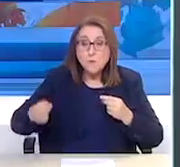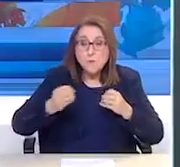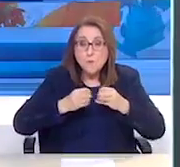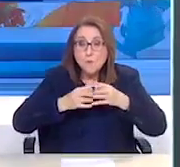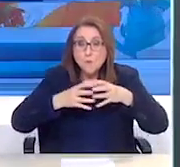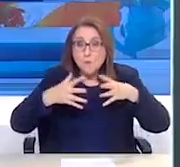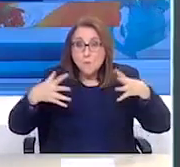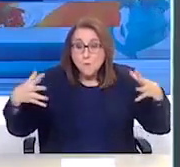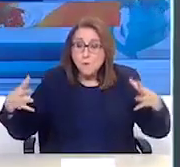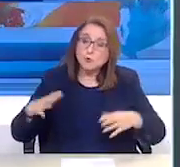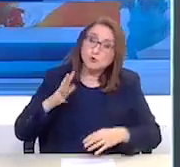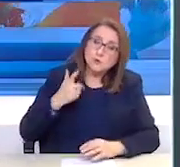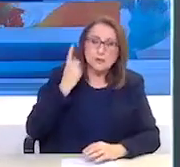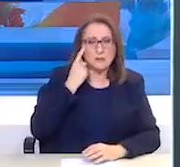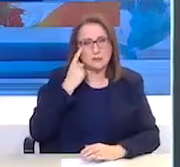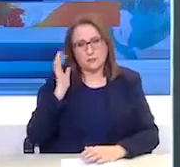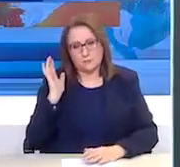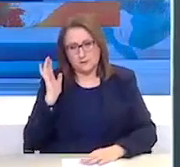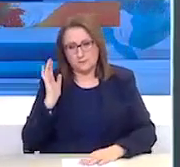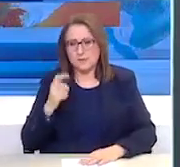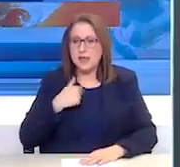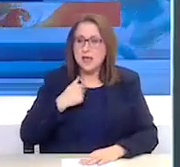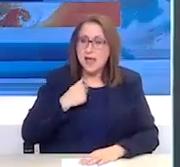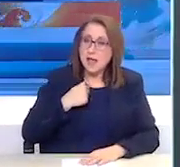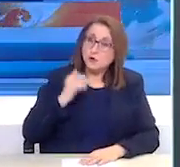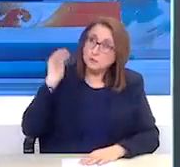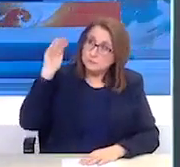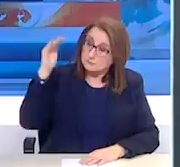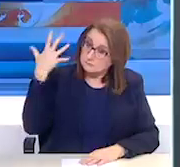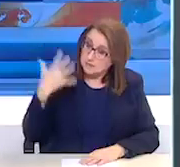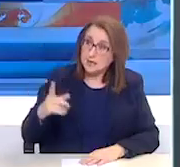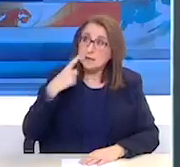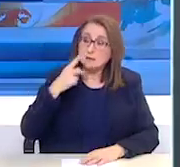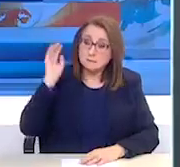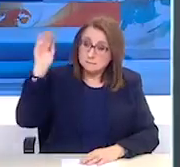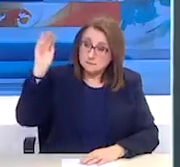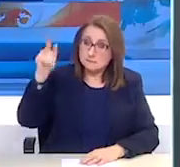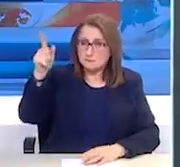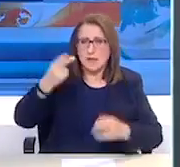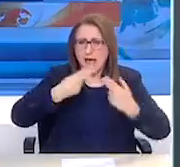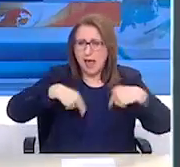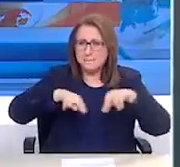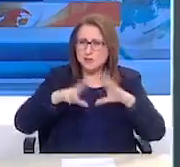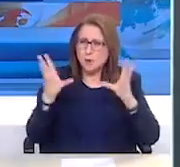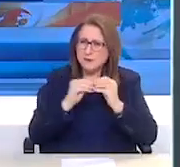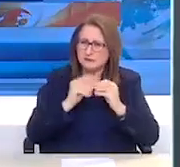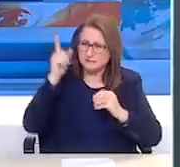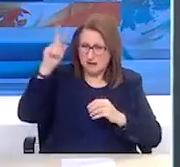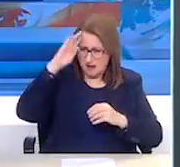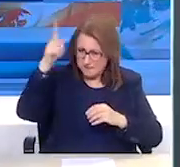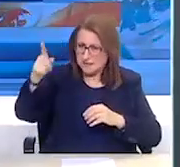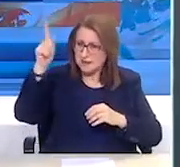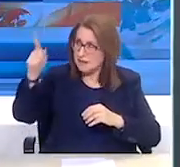από το Ευρωπαϊκό CDC να τοποθετηθεί επίσημα επ' αυτού του θέματος και έχω ζητήσει και από τα μέλη της Επιτροπής μας να συζητήσουμε